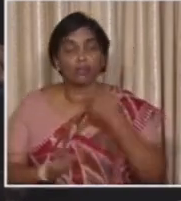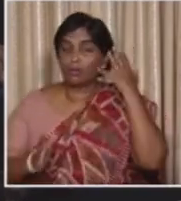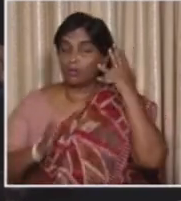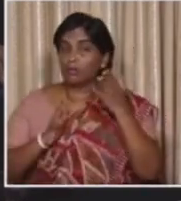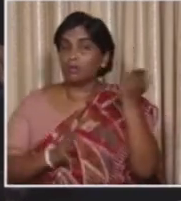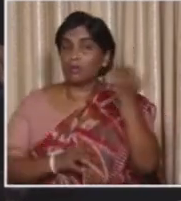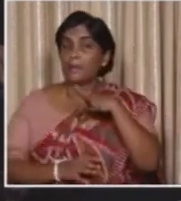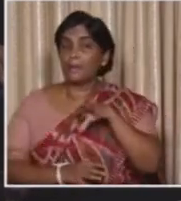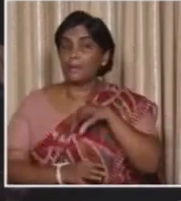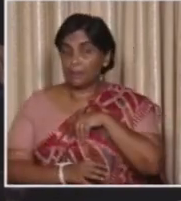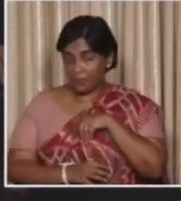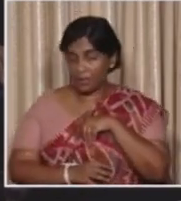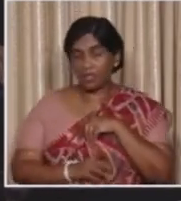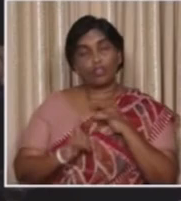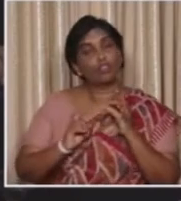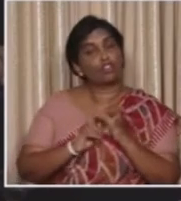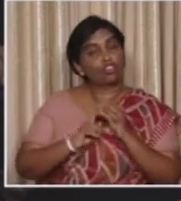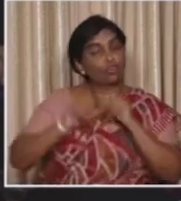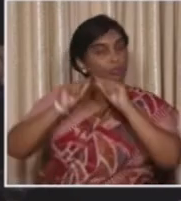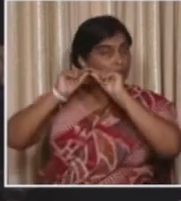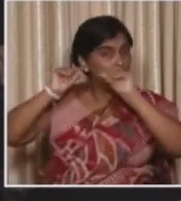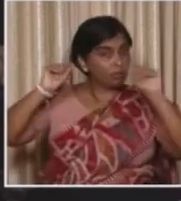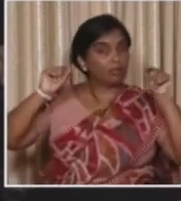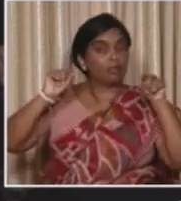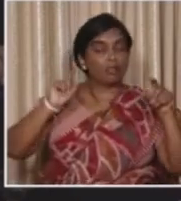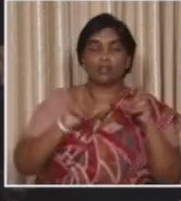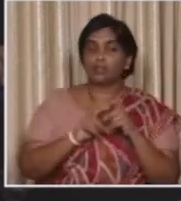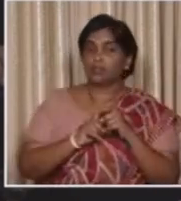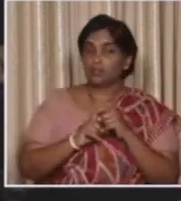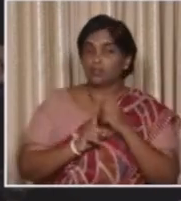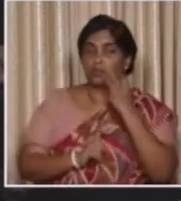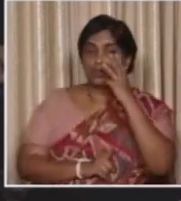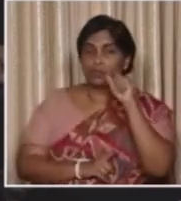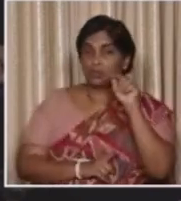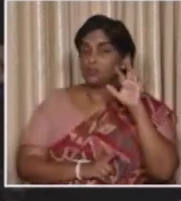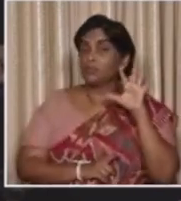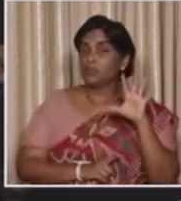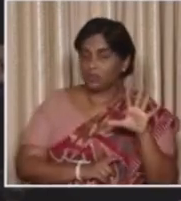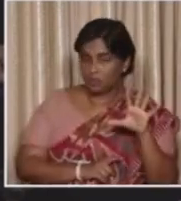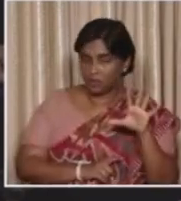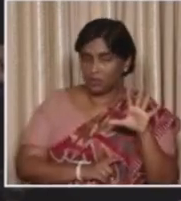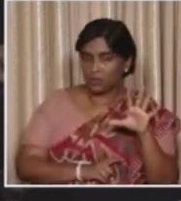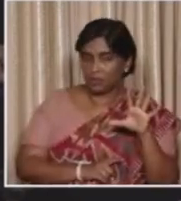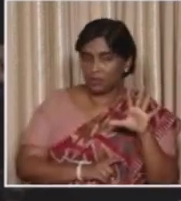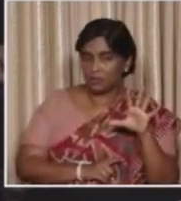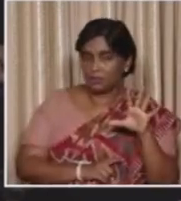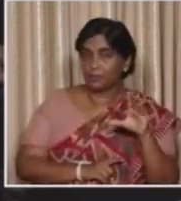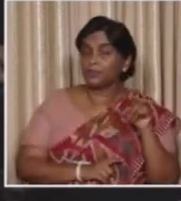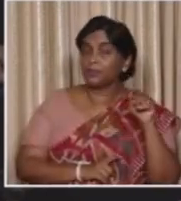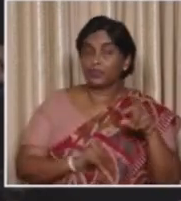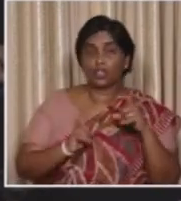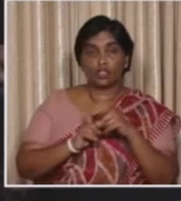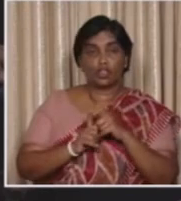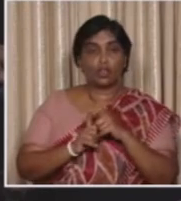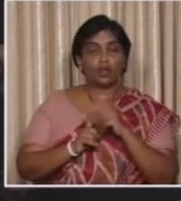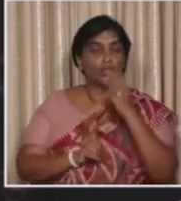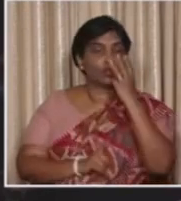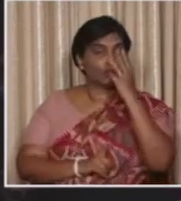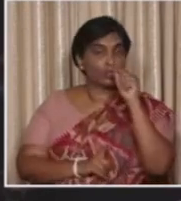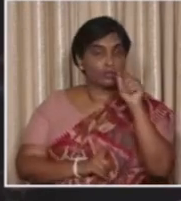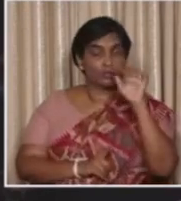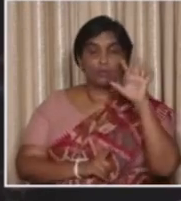ලෝකයේ පිළිගත් දරිද්‍රතා රේඛාව ඩොලර් 3.5. ඒ ඩොලර්